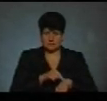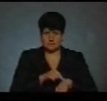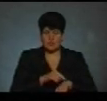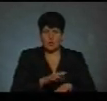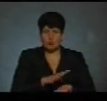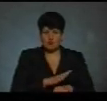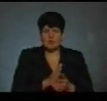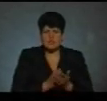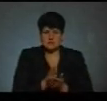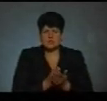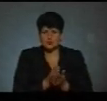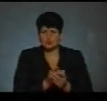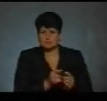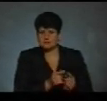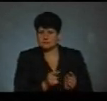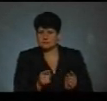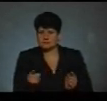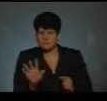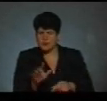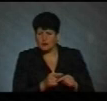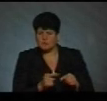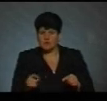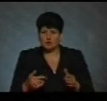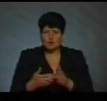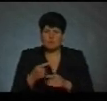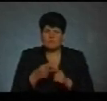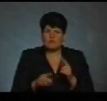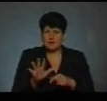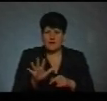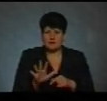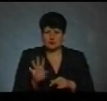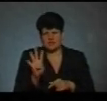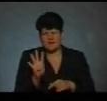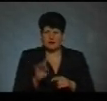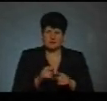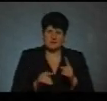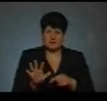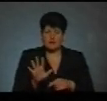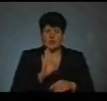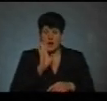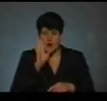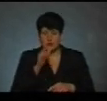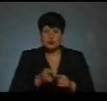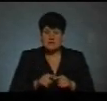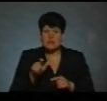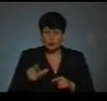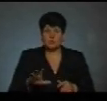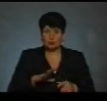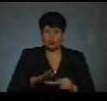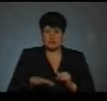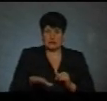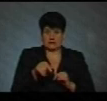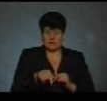була служба, до півп'ятої ранку, четверта-півп'ятої ранку, ці люди знаходились на території.